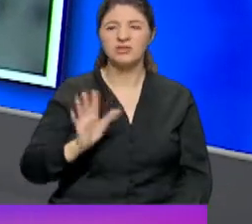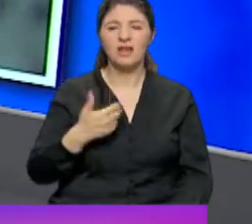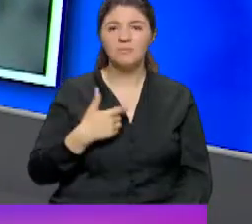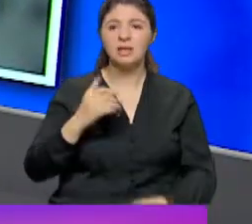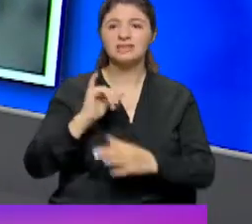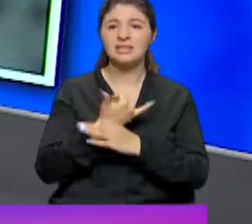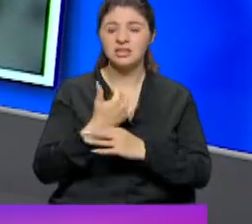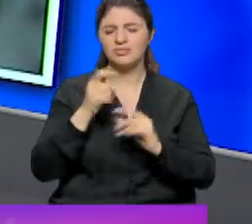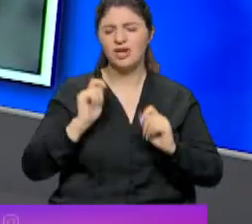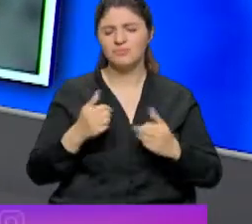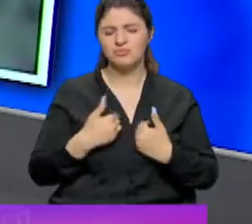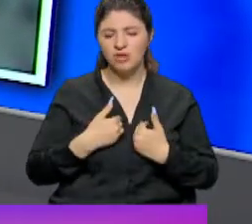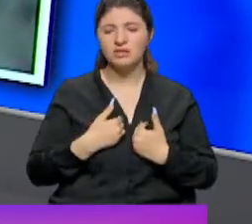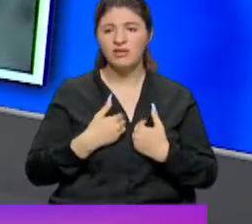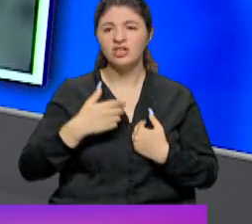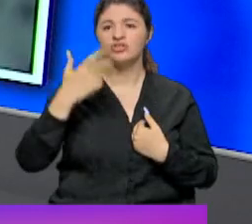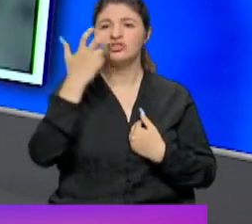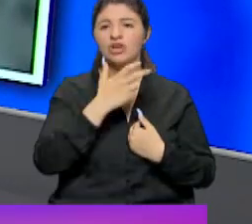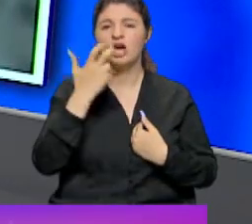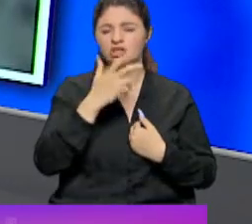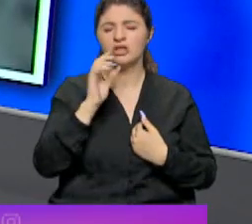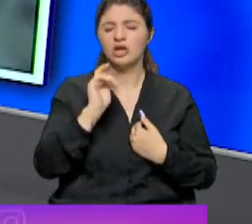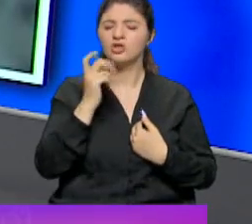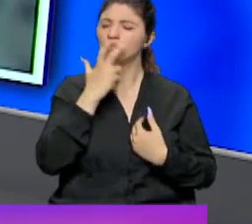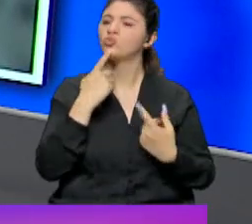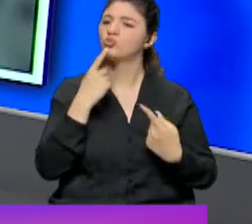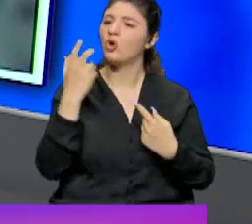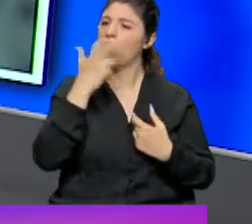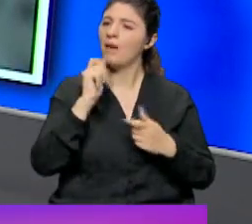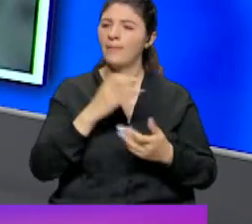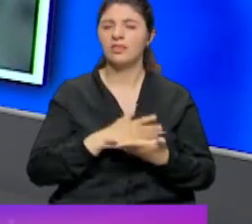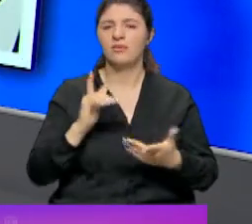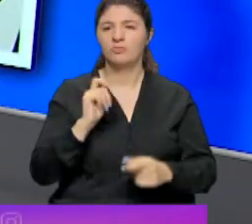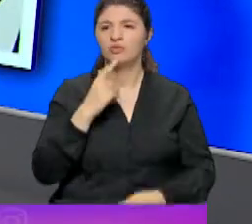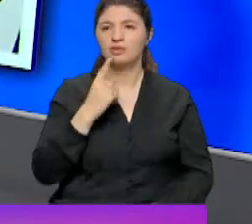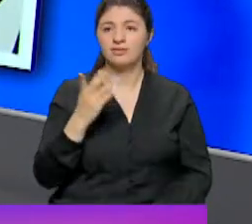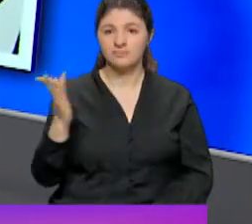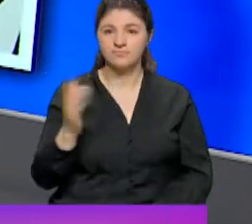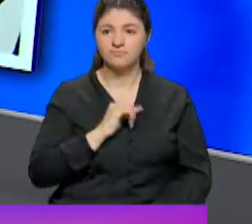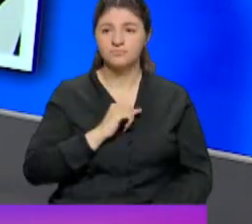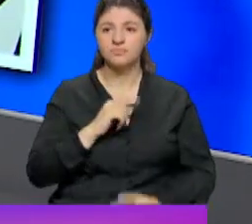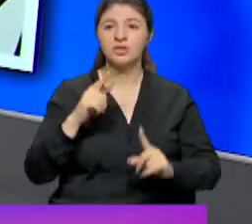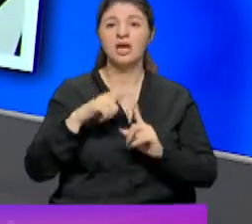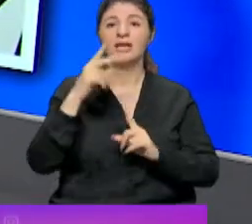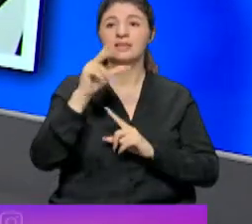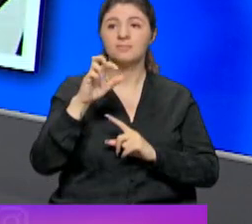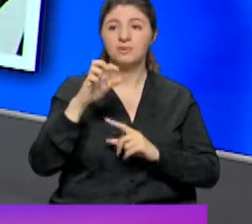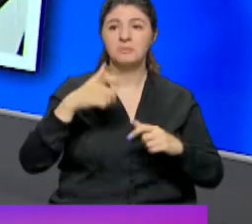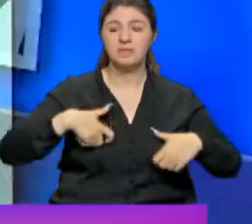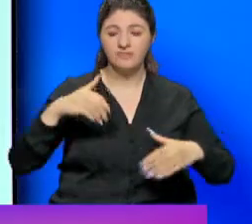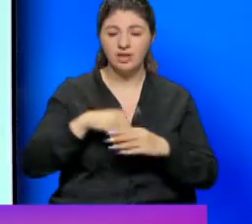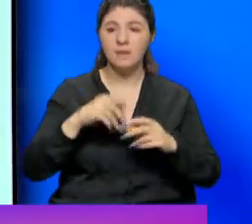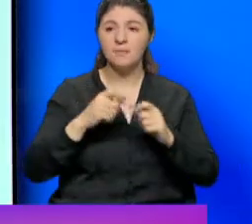değiliz sanatımızı yapacağız şarkılarımızı söyleyeceğiz dedi Melek mosso bu tip